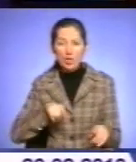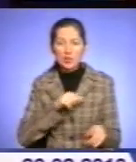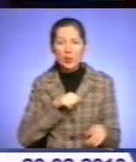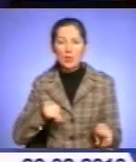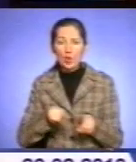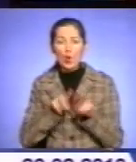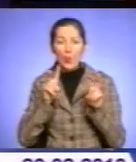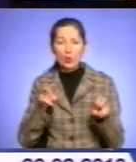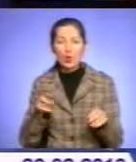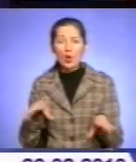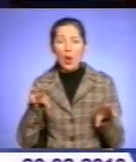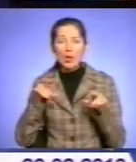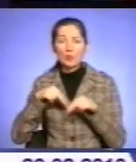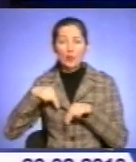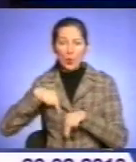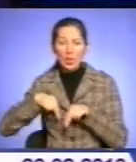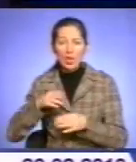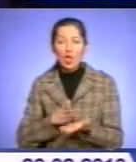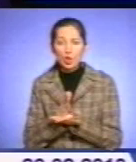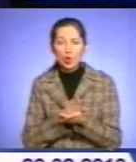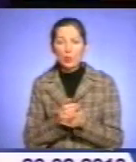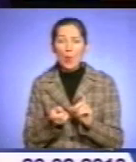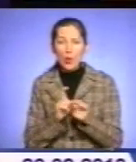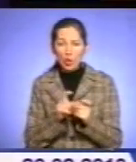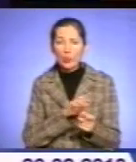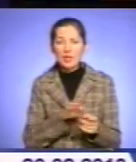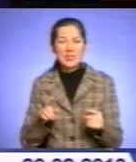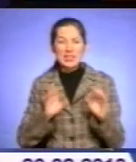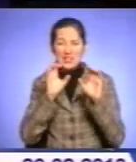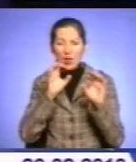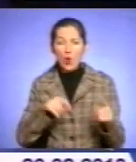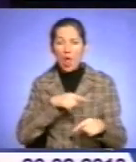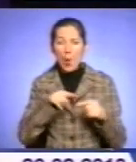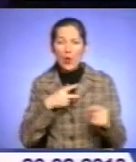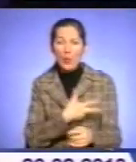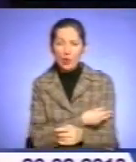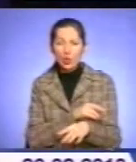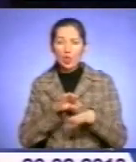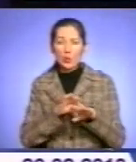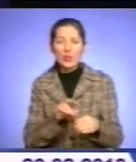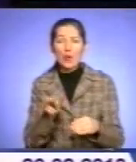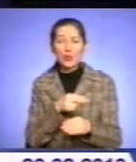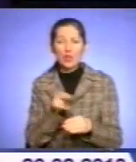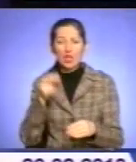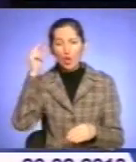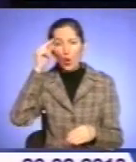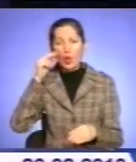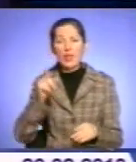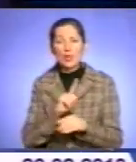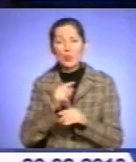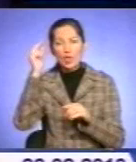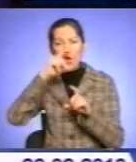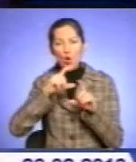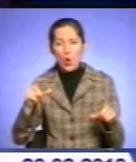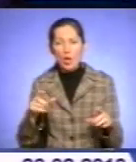метою співробітники служби боротьби з незаконним обігом наркотиків провели профілактичні уроки в тернопільських школах.